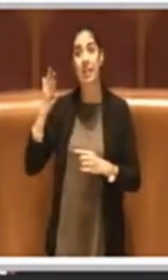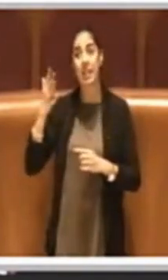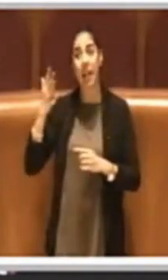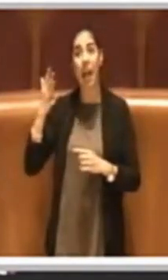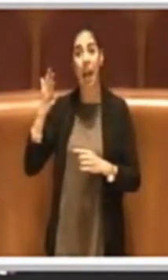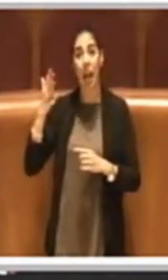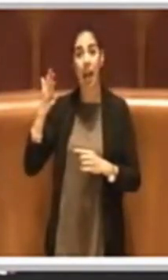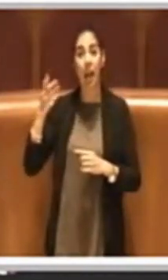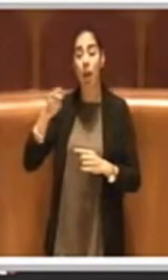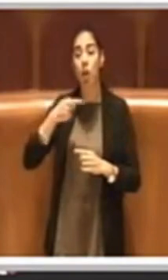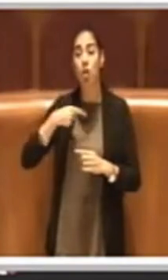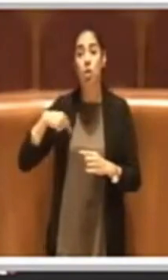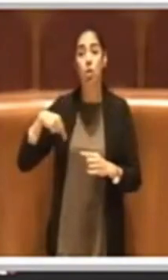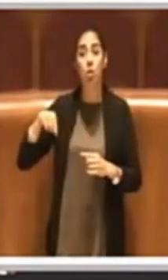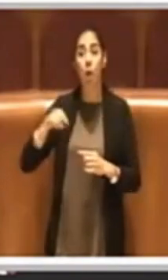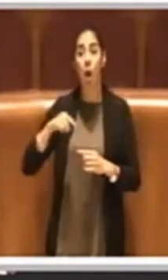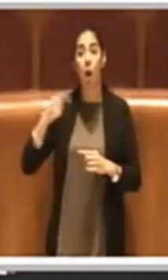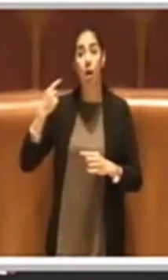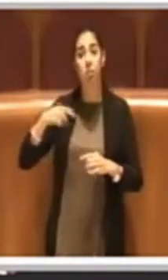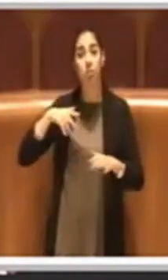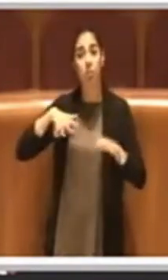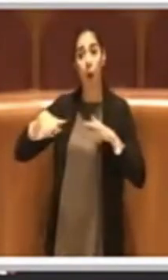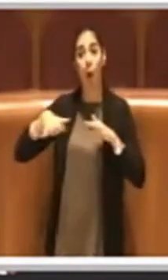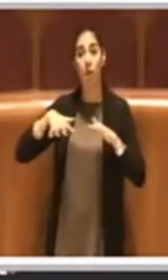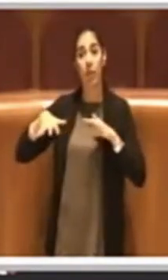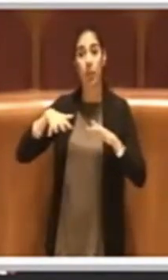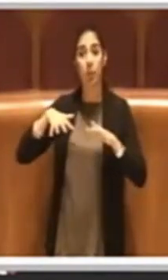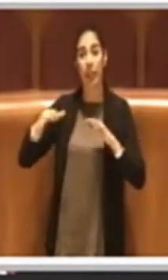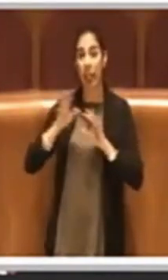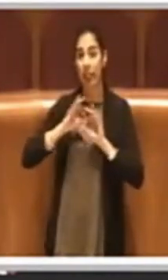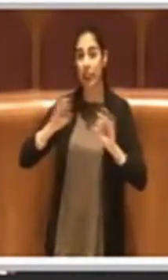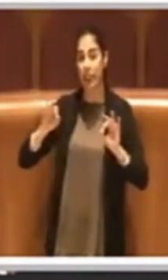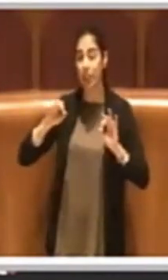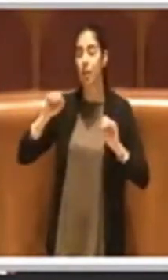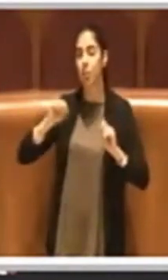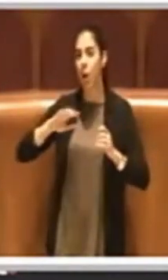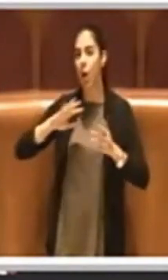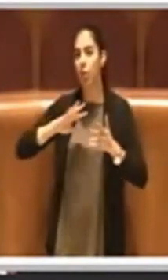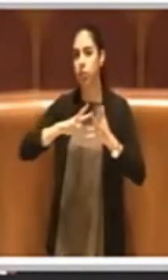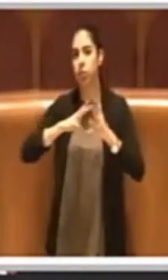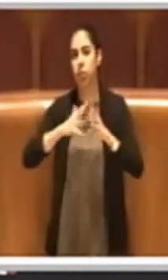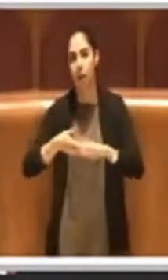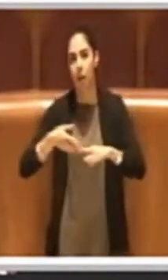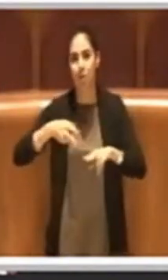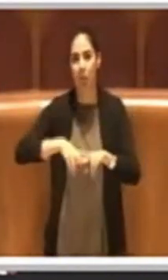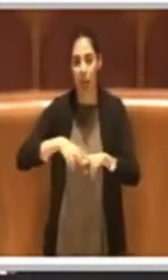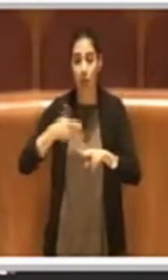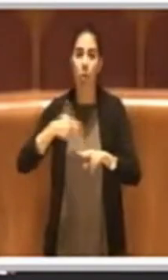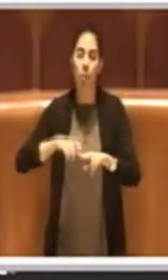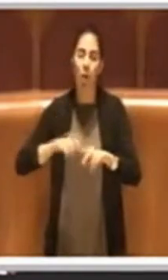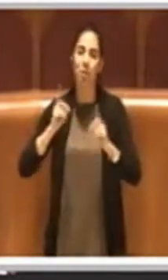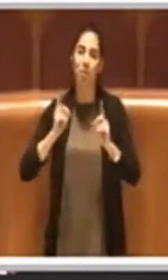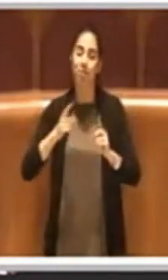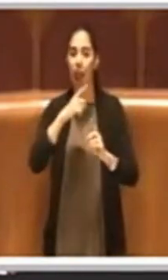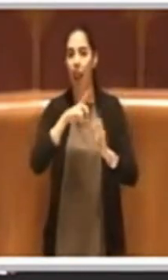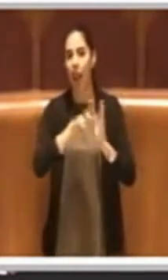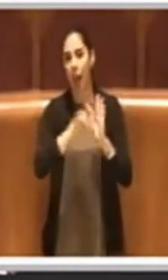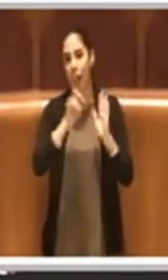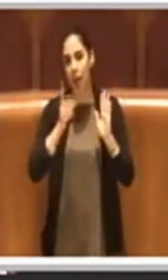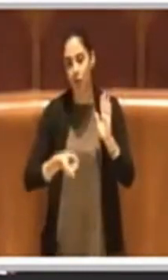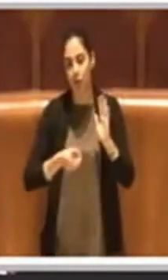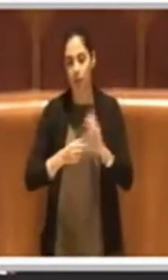avessimo fatto quell'azione gli eventi sarebbero precipitati perché lo impone la legge allora per